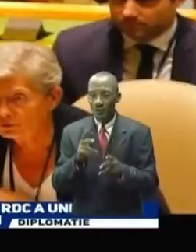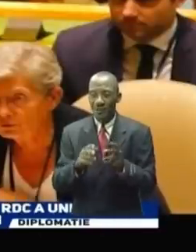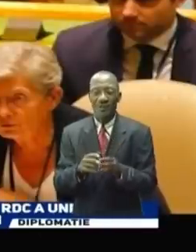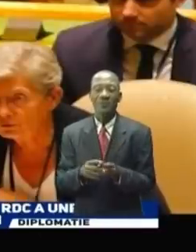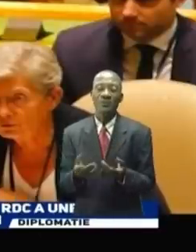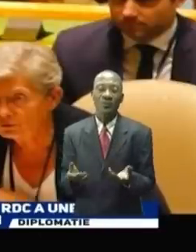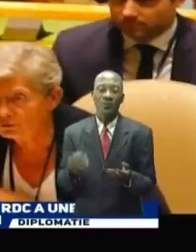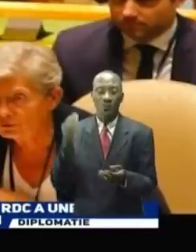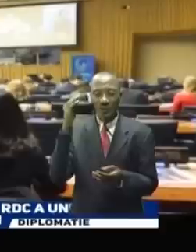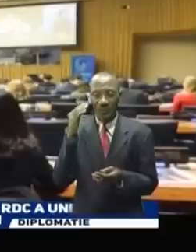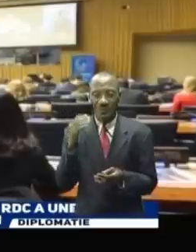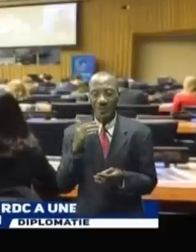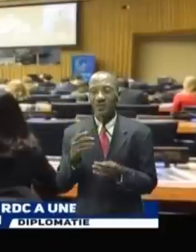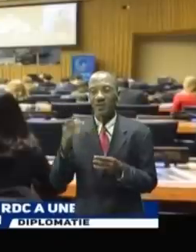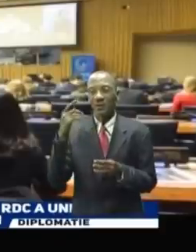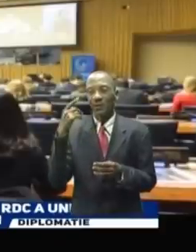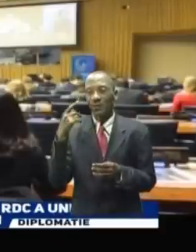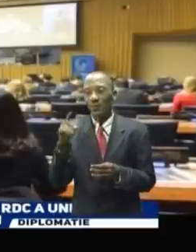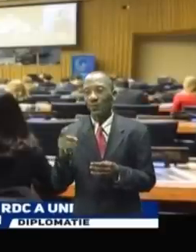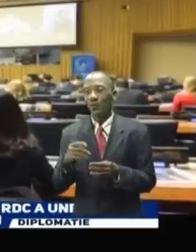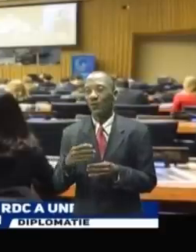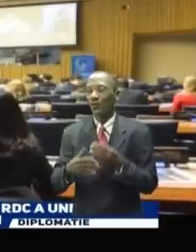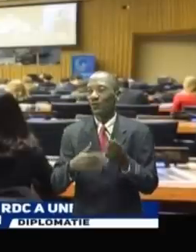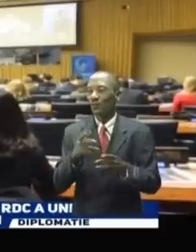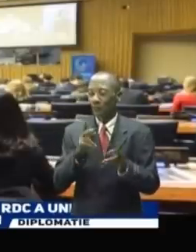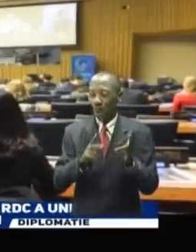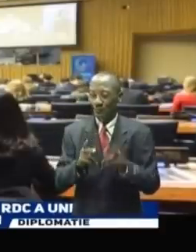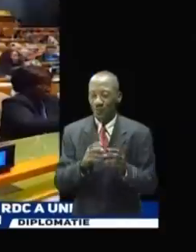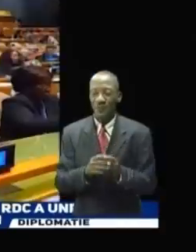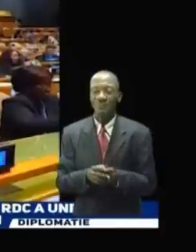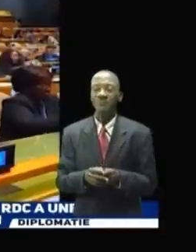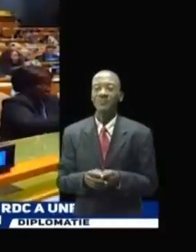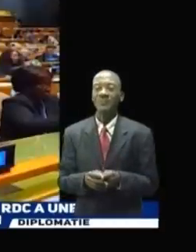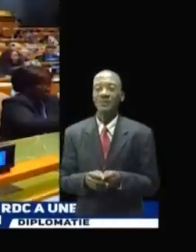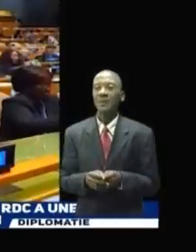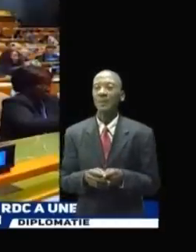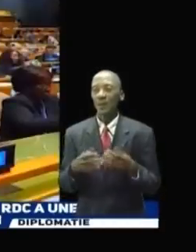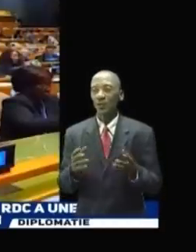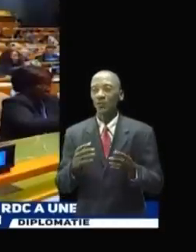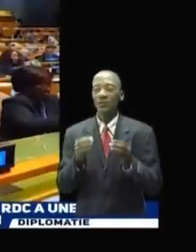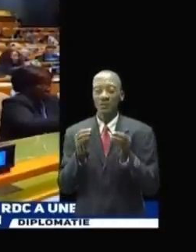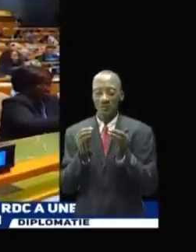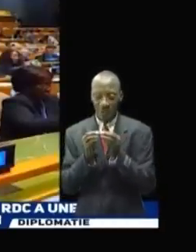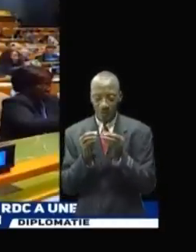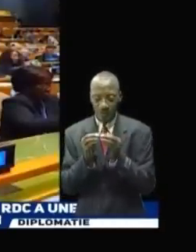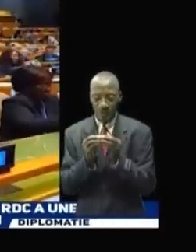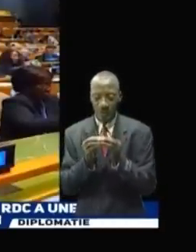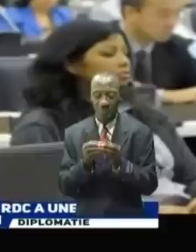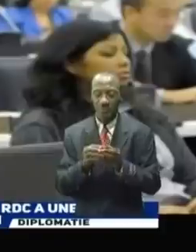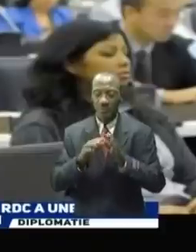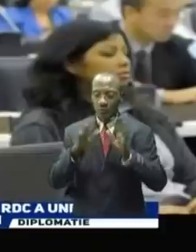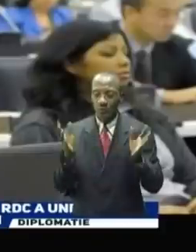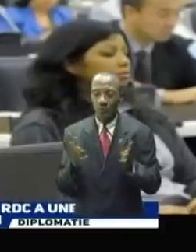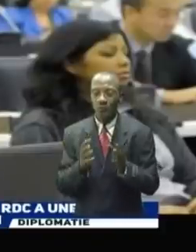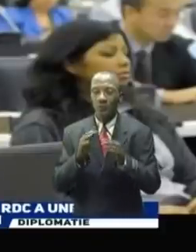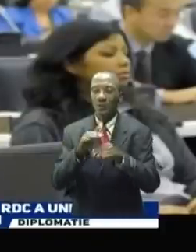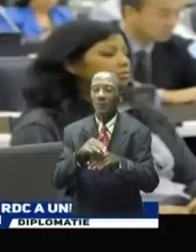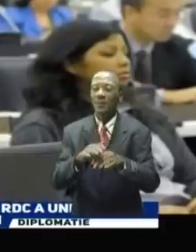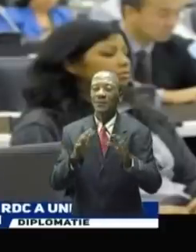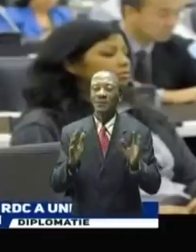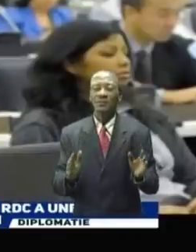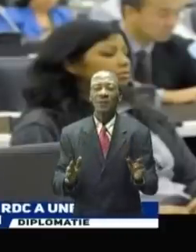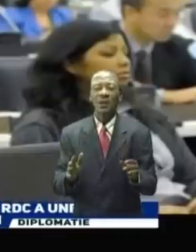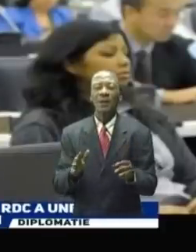en œuvre de la Convention relative aux droits des personnes handicapées. Parmi ces avancées, l'on note notamment la publication du